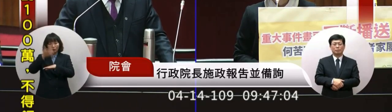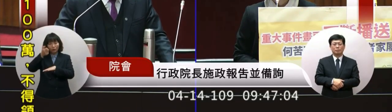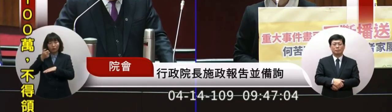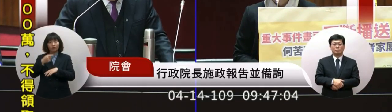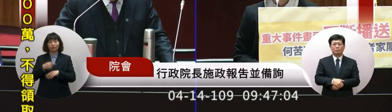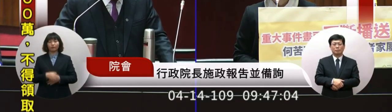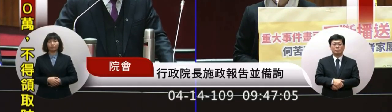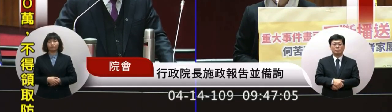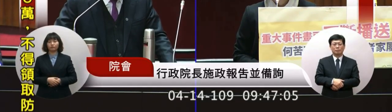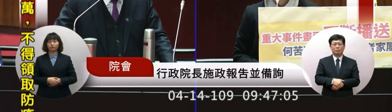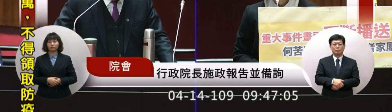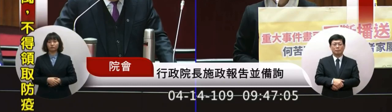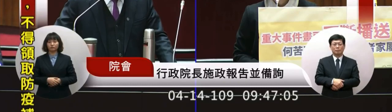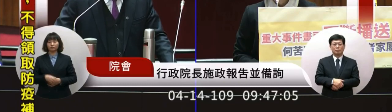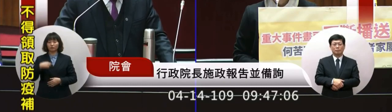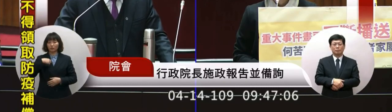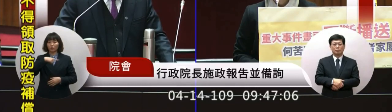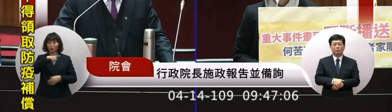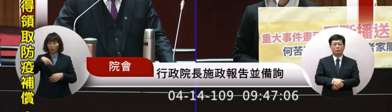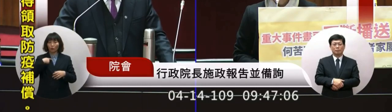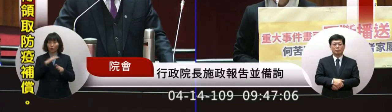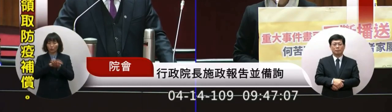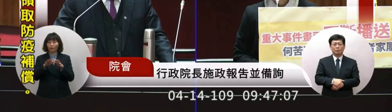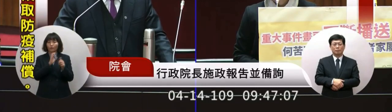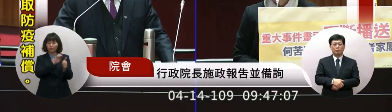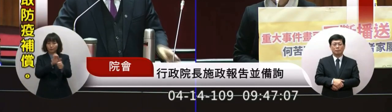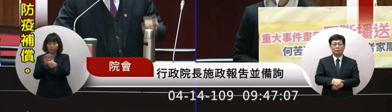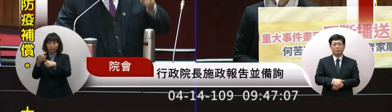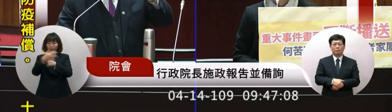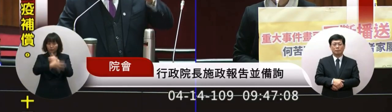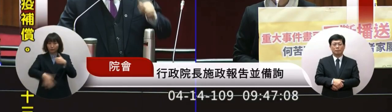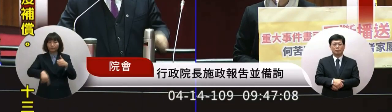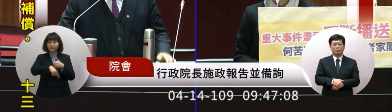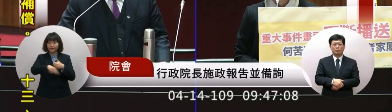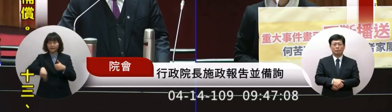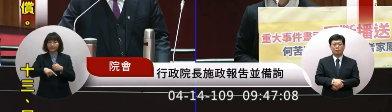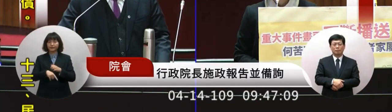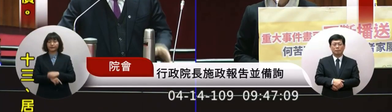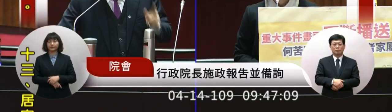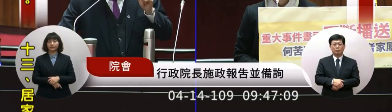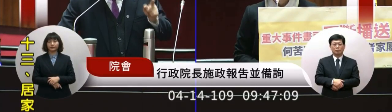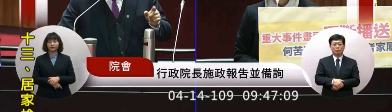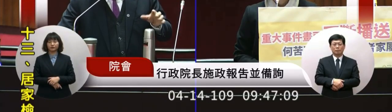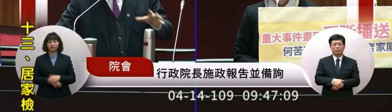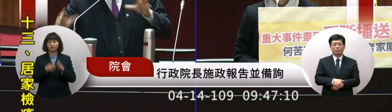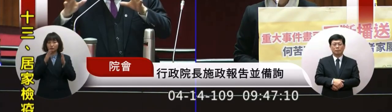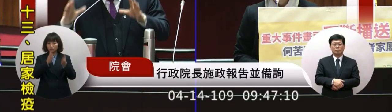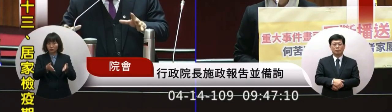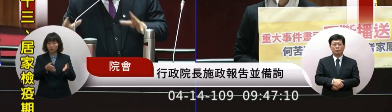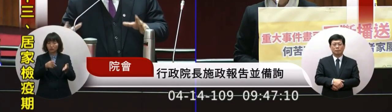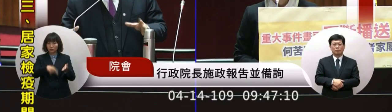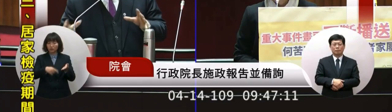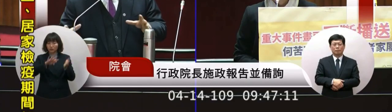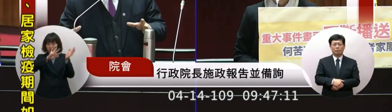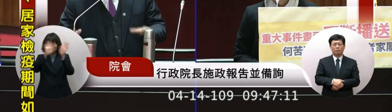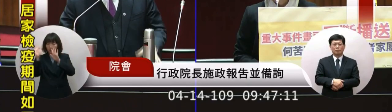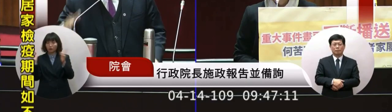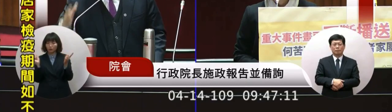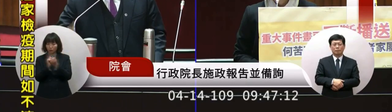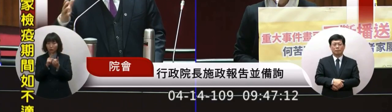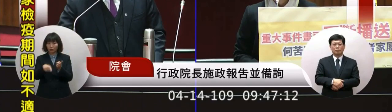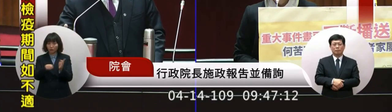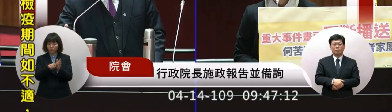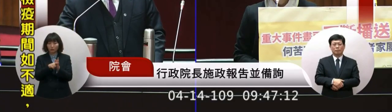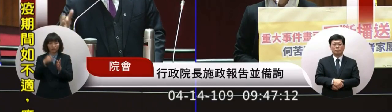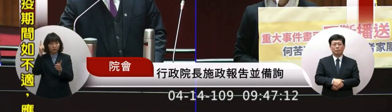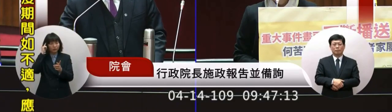那我会要求相关部会就这种情况